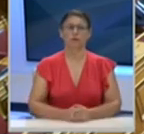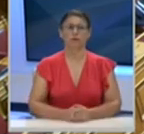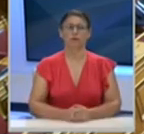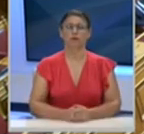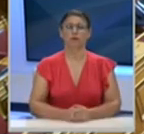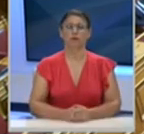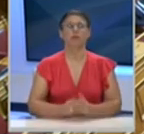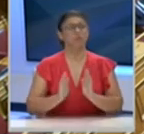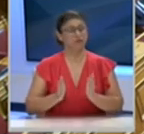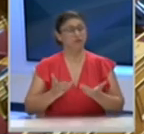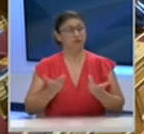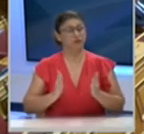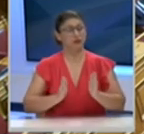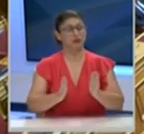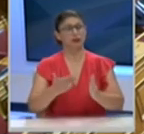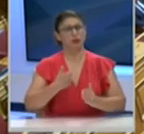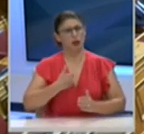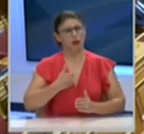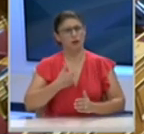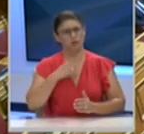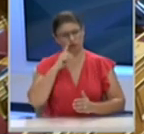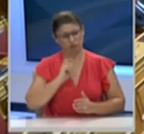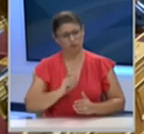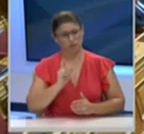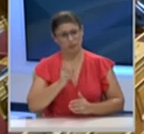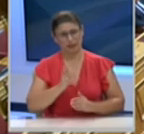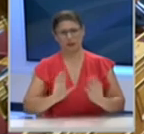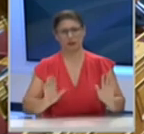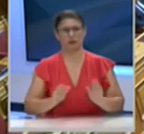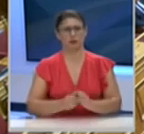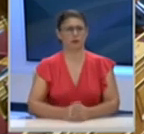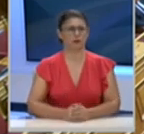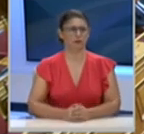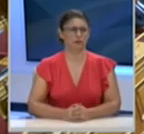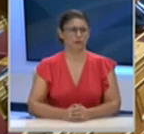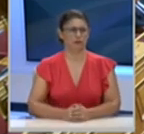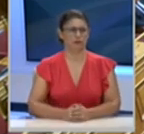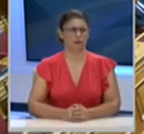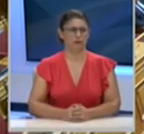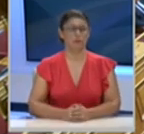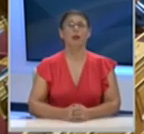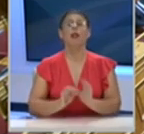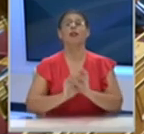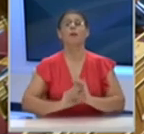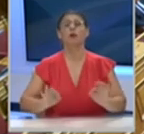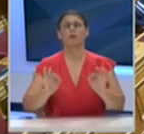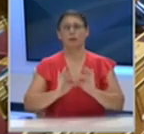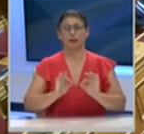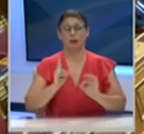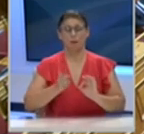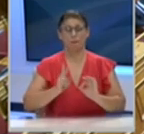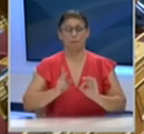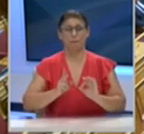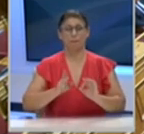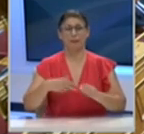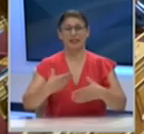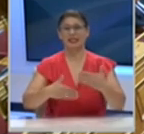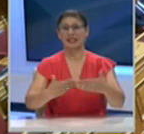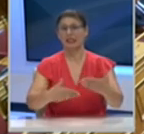την συνεχίσετε. Απλά όφειλα να κάνω και αυτή την παρατήρηση. Όχι, δεν νομίζω ότι οφείλατε, ούτε προβλέπετε. Έχουμε μια ποινική αξιολόγηση σε